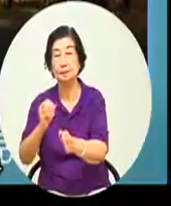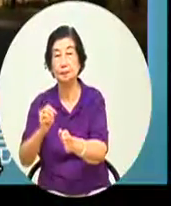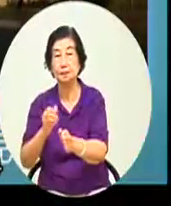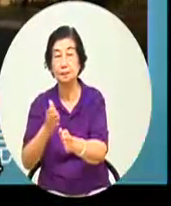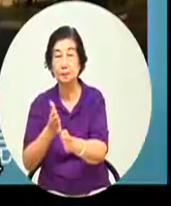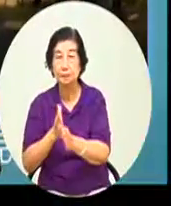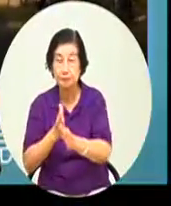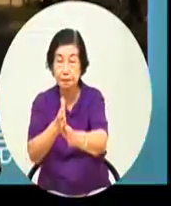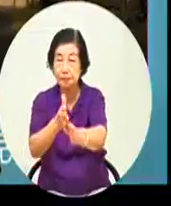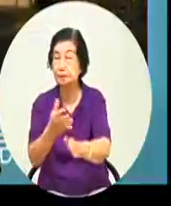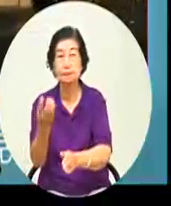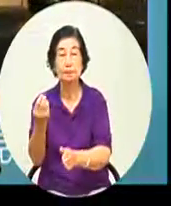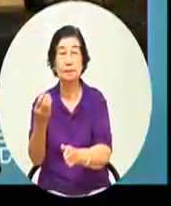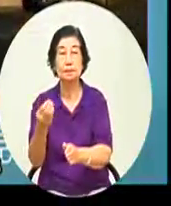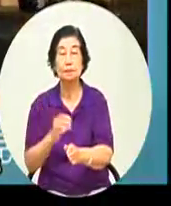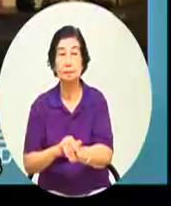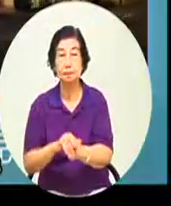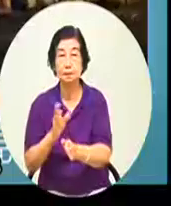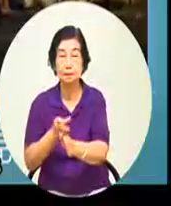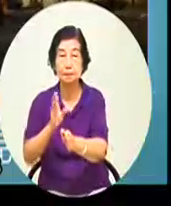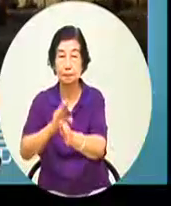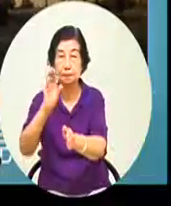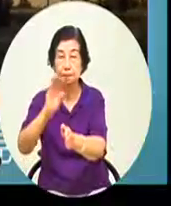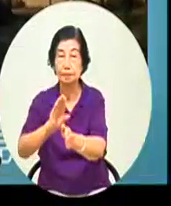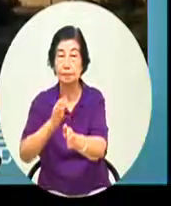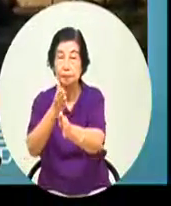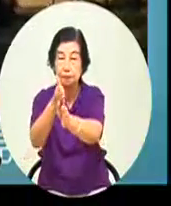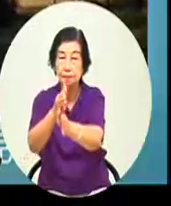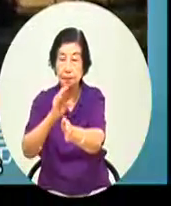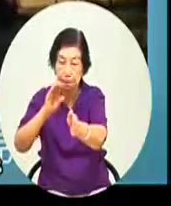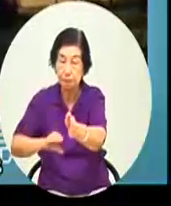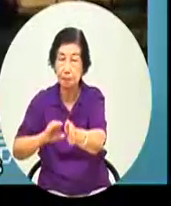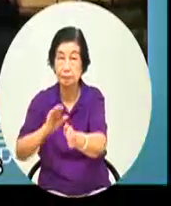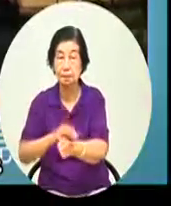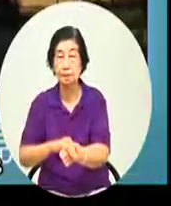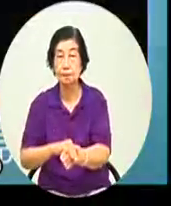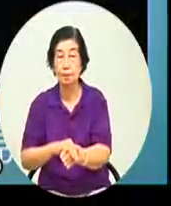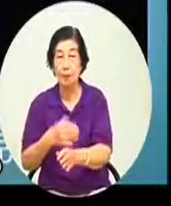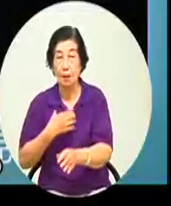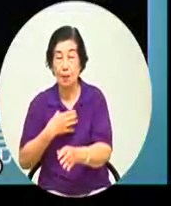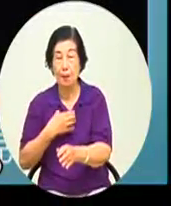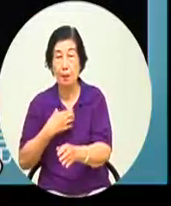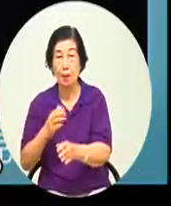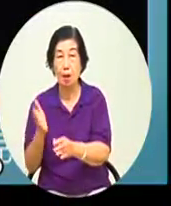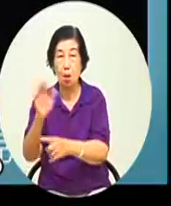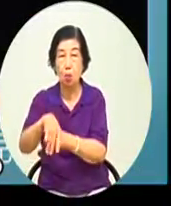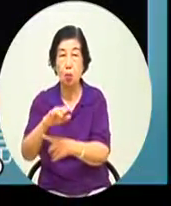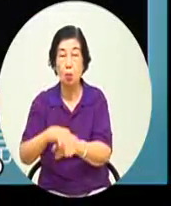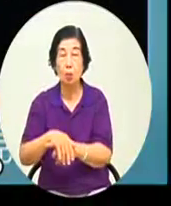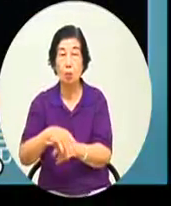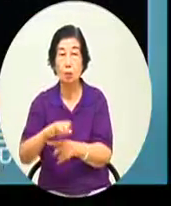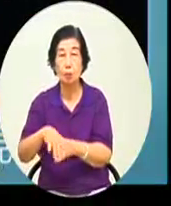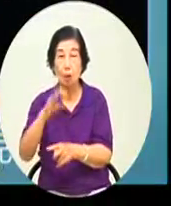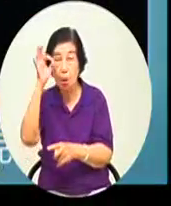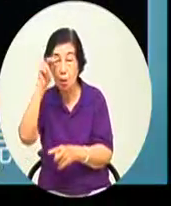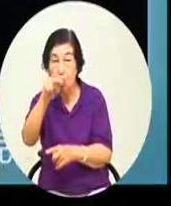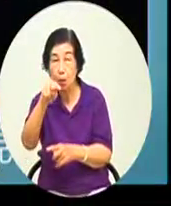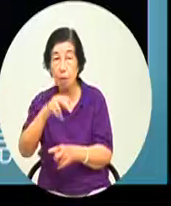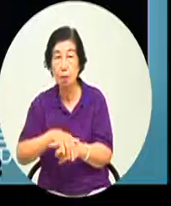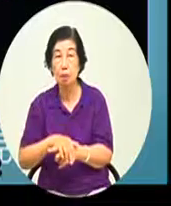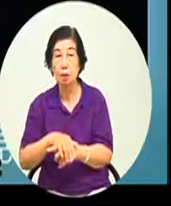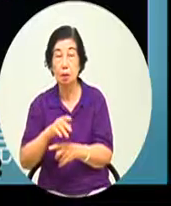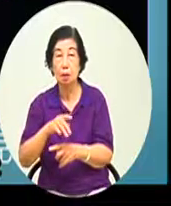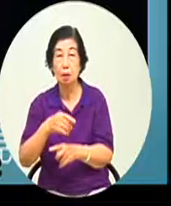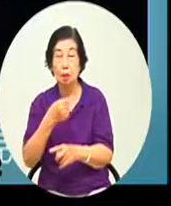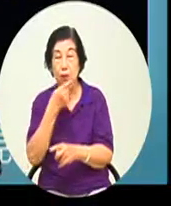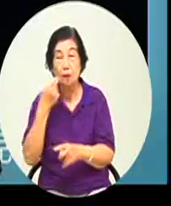那个地方的。那所以啦，怕死的骑在哪里？你有没有看到旁边？就是骑在红